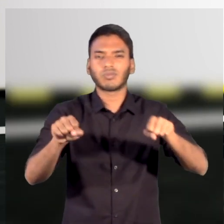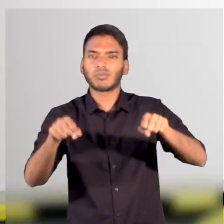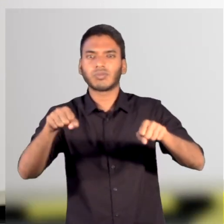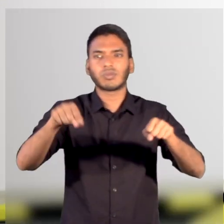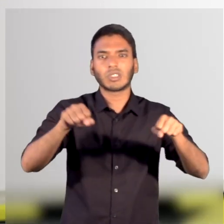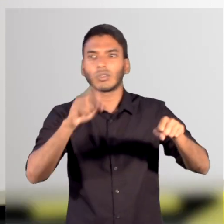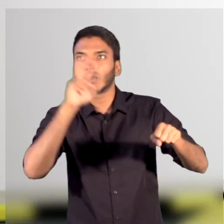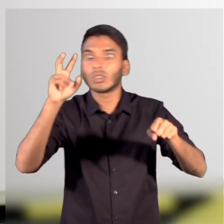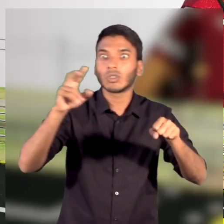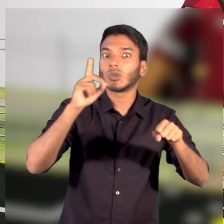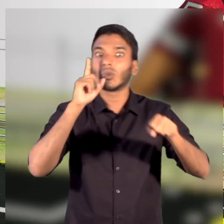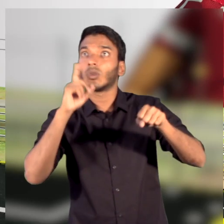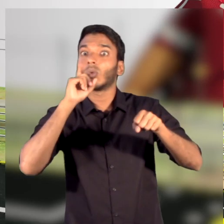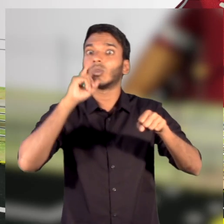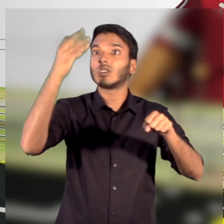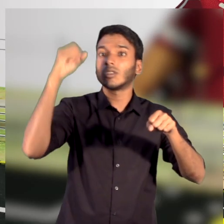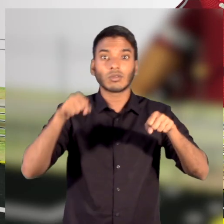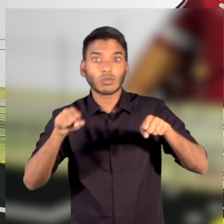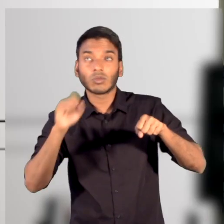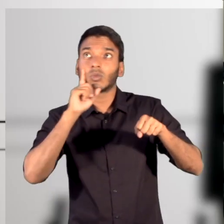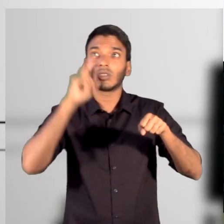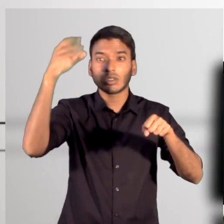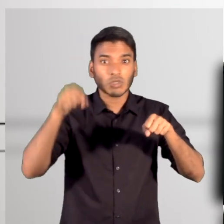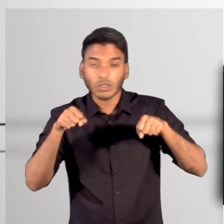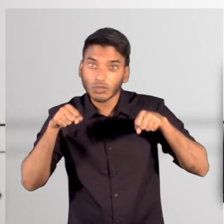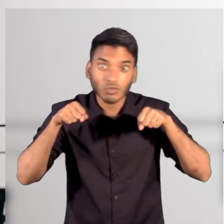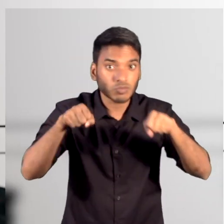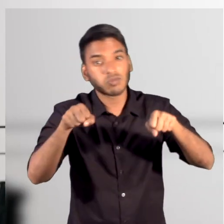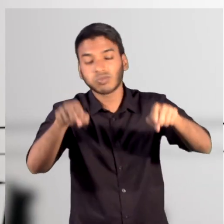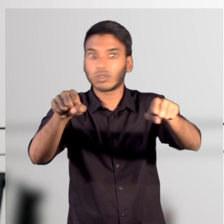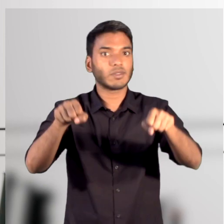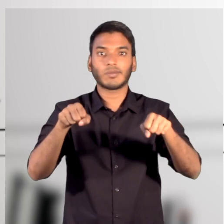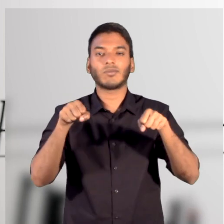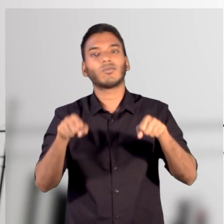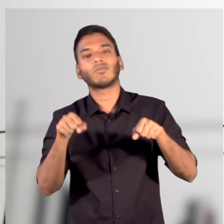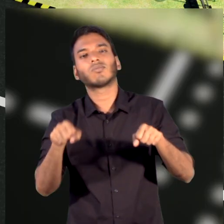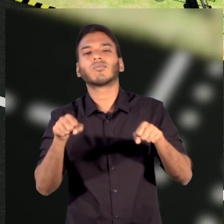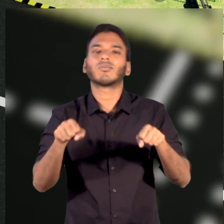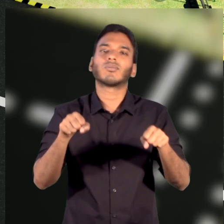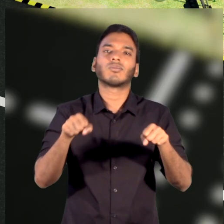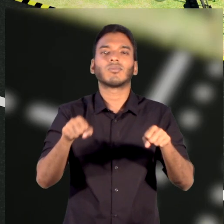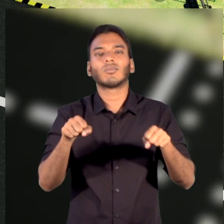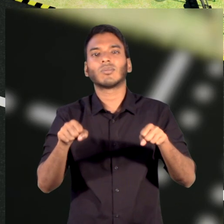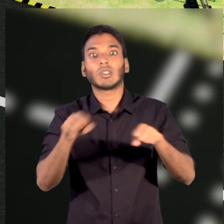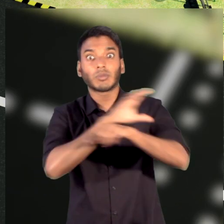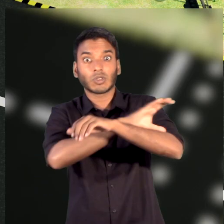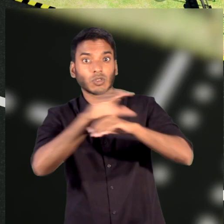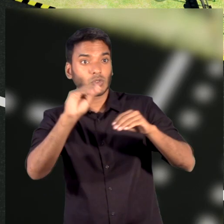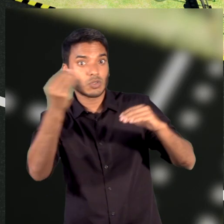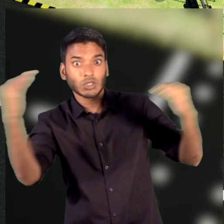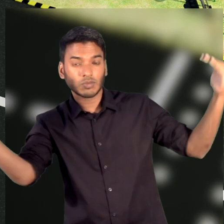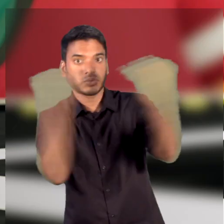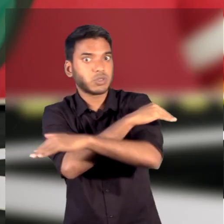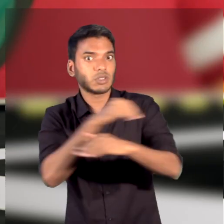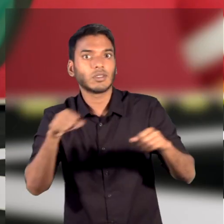Et dans le gym, vous devez mettre aux autres. Vous n'avez pas fait robot. Si robot rouge, parce que tant qu'il robot rouge, ça veut dire qu'il y a un autre